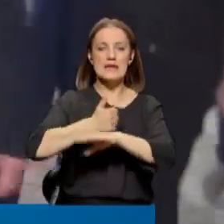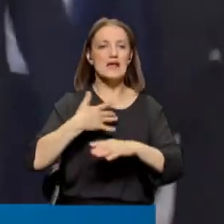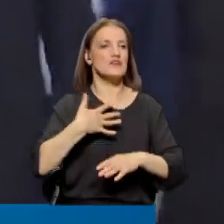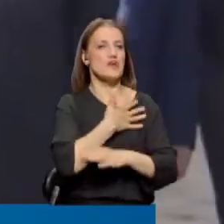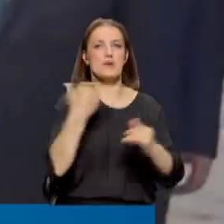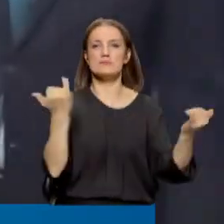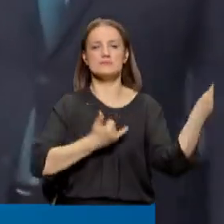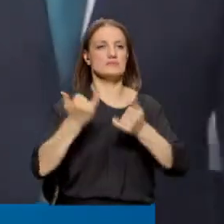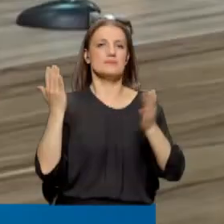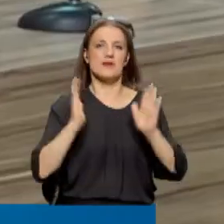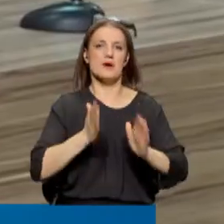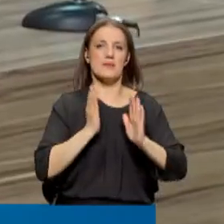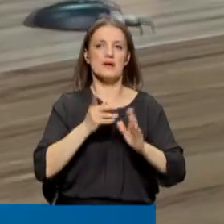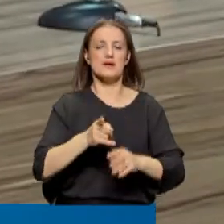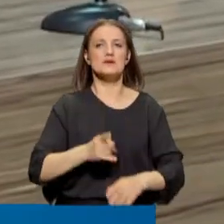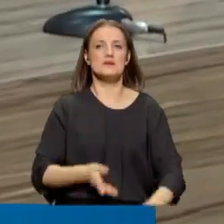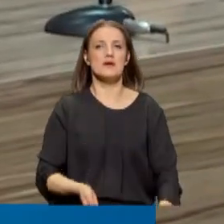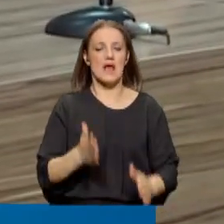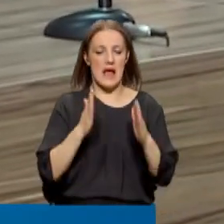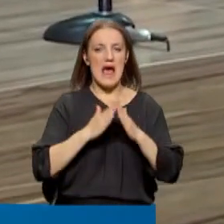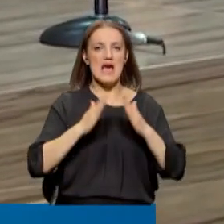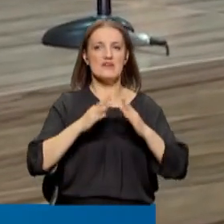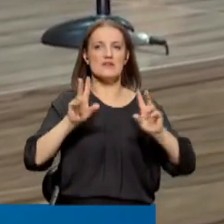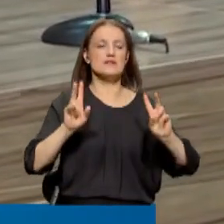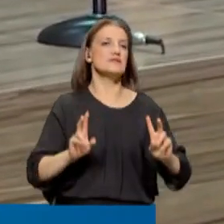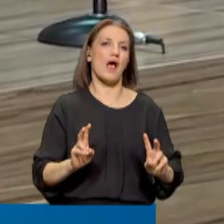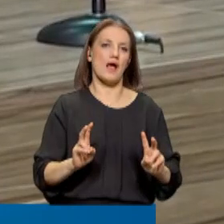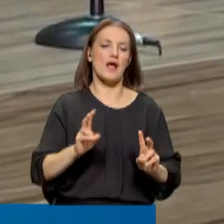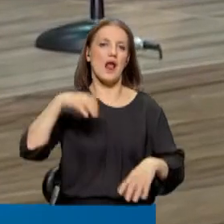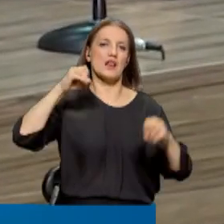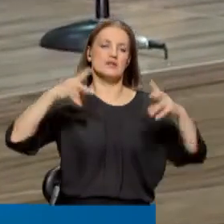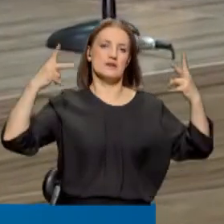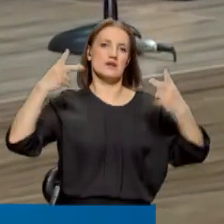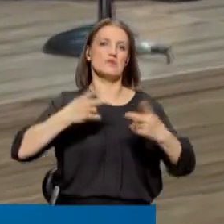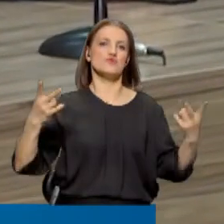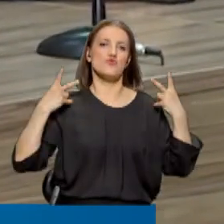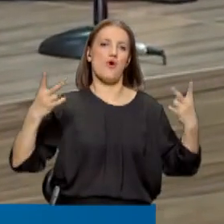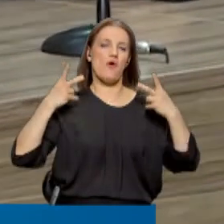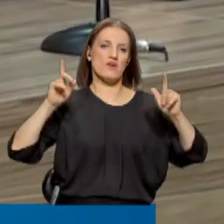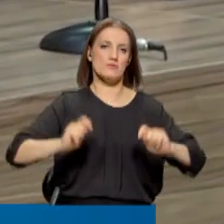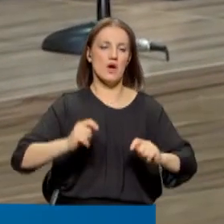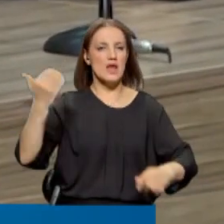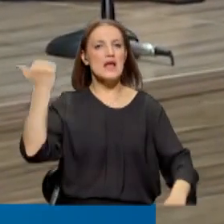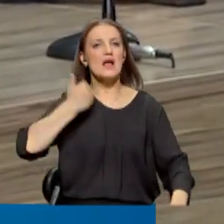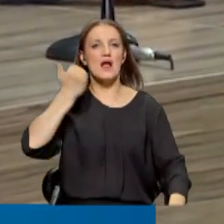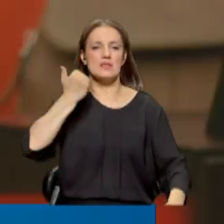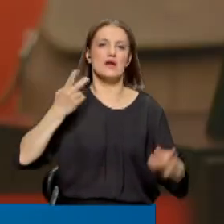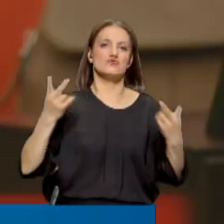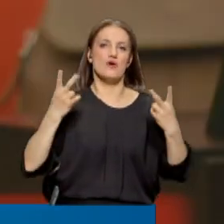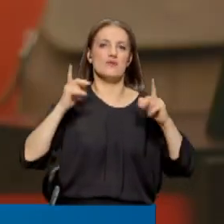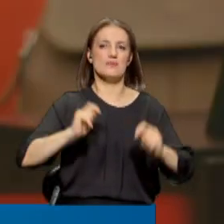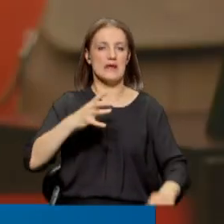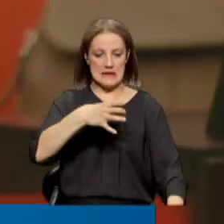CHP'nin düellosu devam etti. Çıkmış evinde rüya elektriği kesilmiş şov yapıyor. Ve yalanla şov yapıyor.